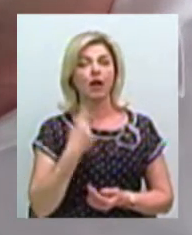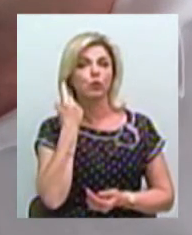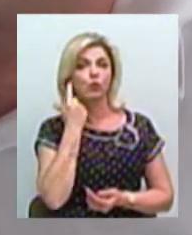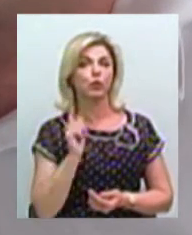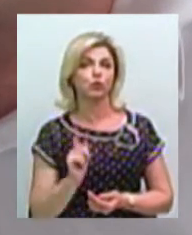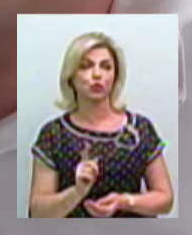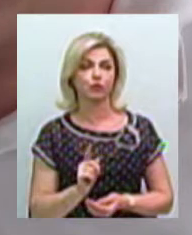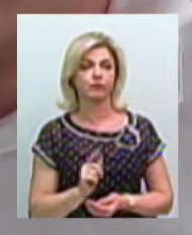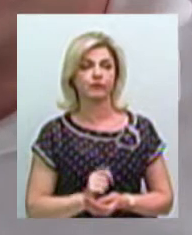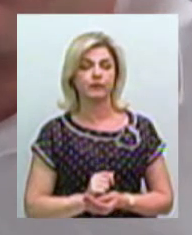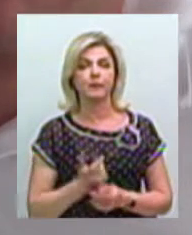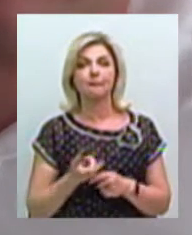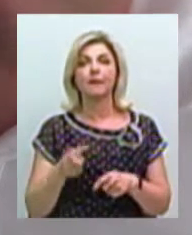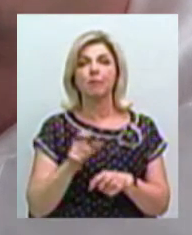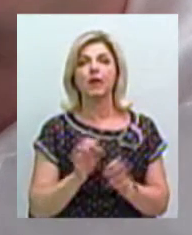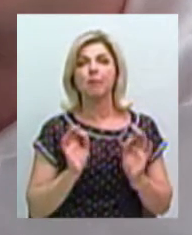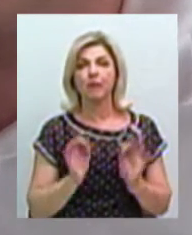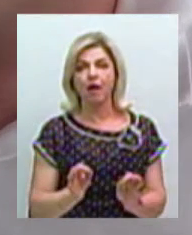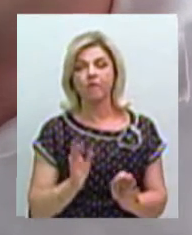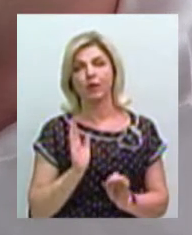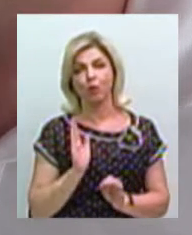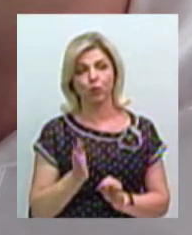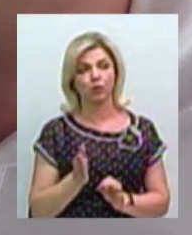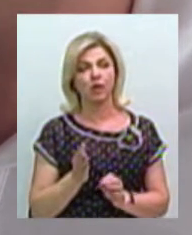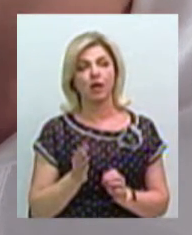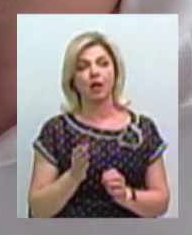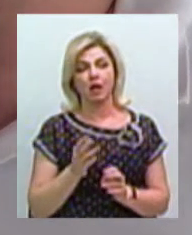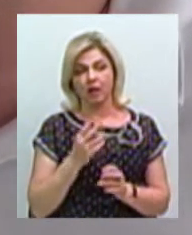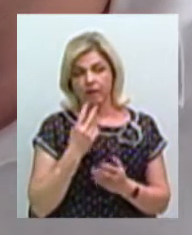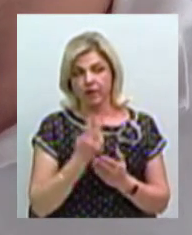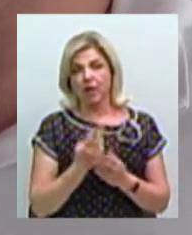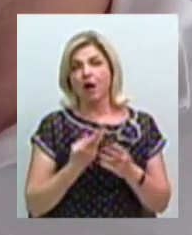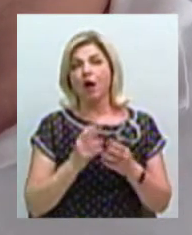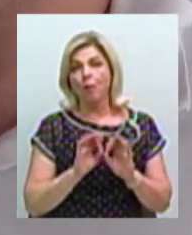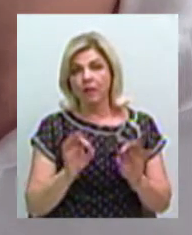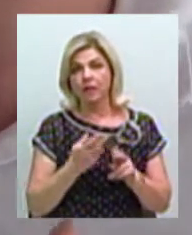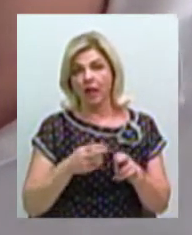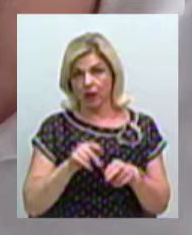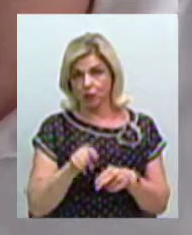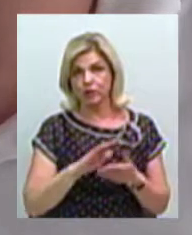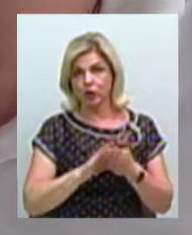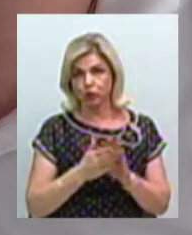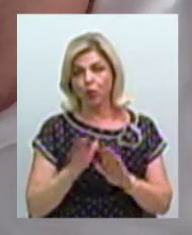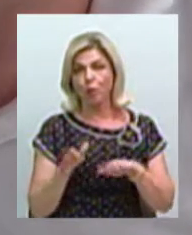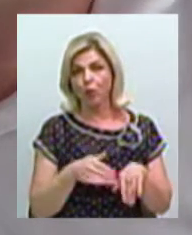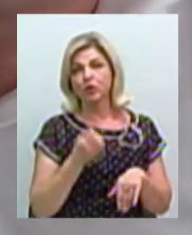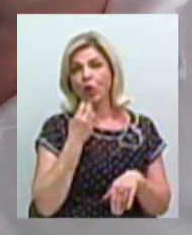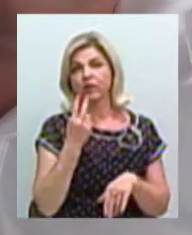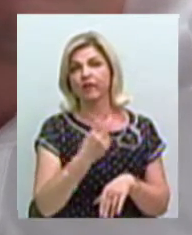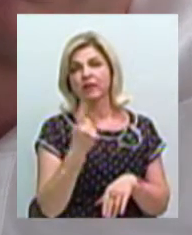що більш правильніше буде її цю ситуацію відкоментувати вже після того, як відбудуться